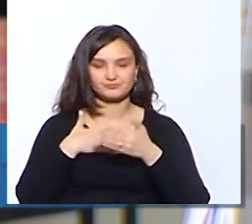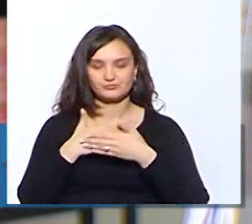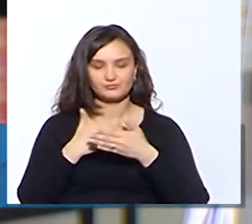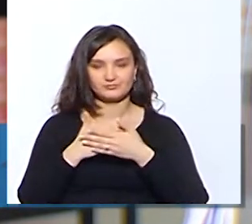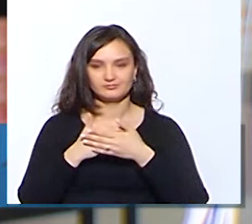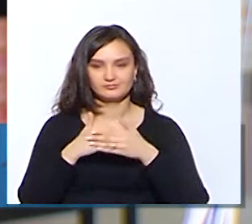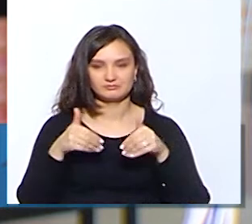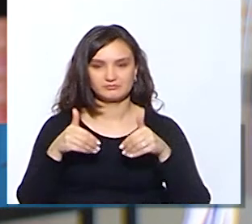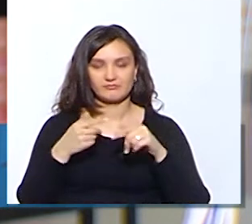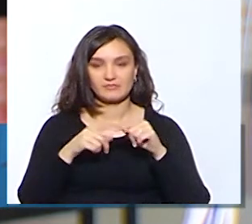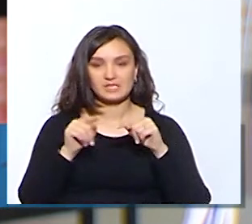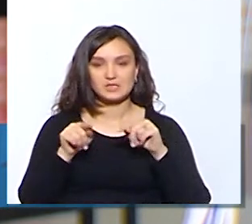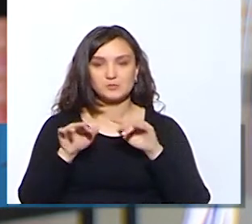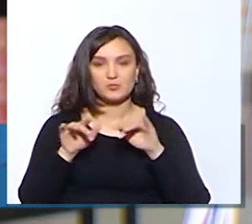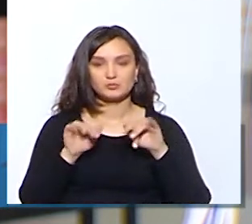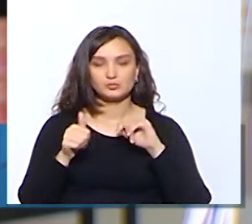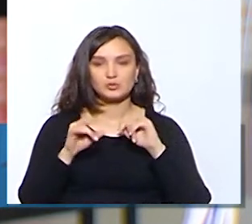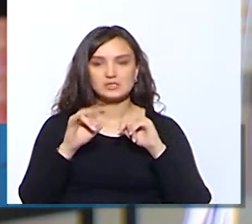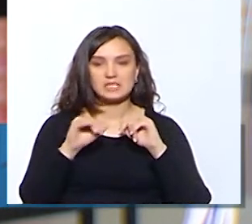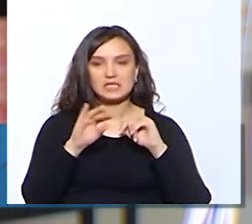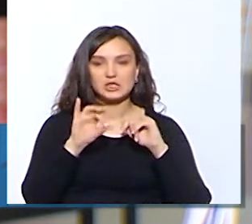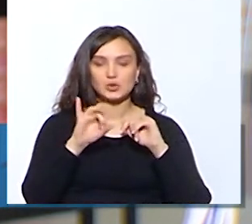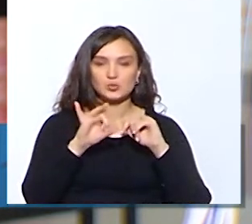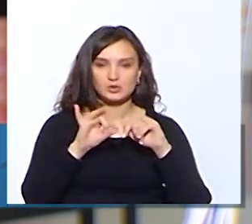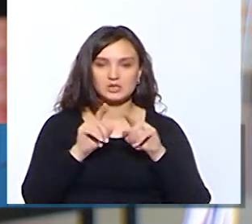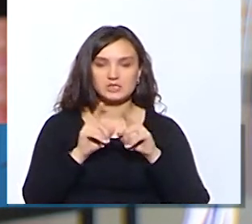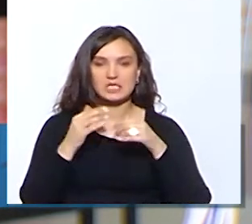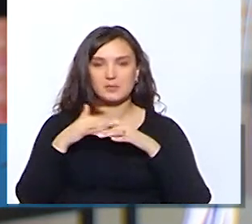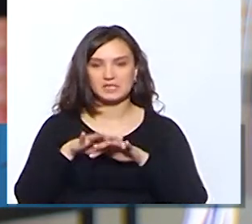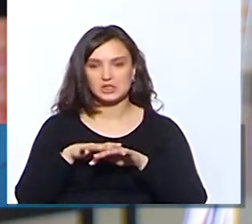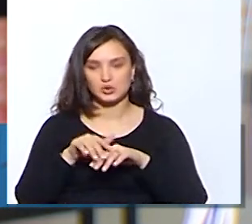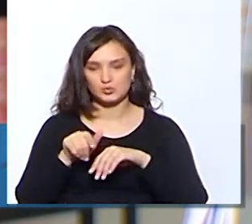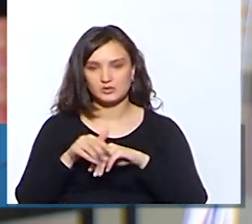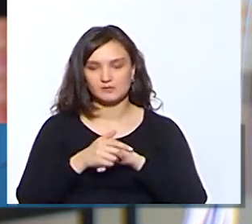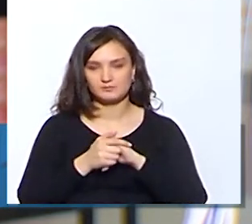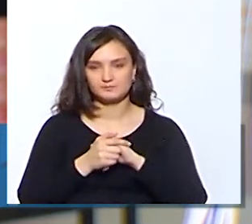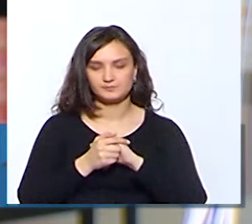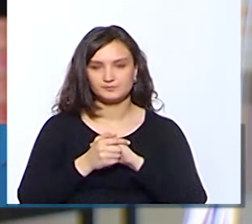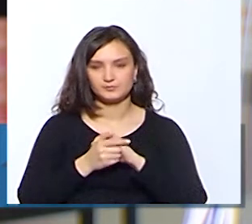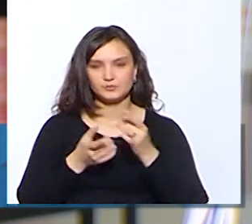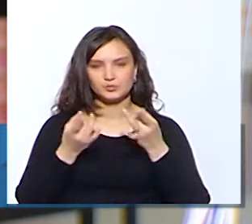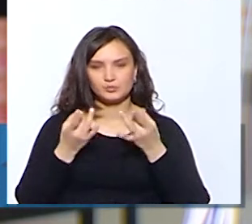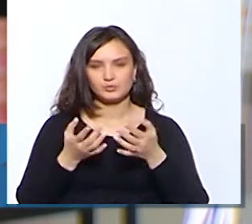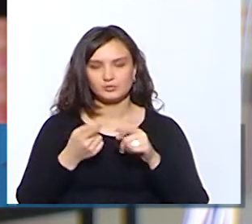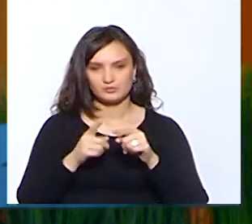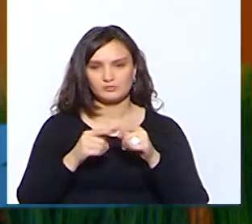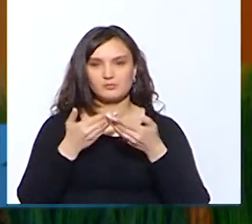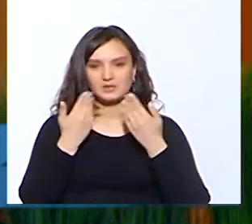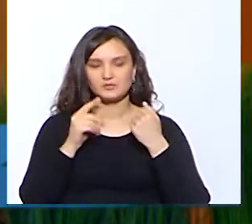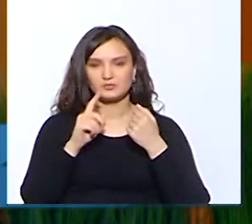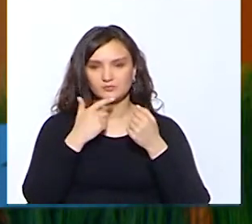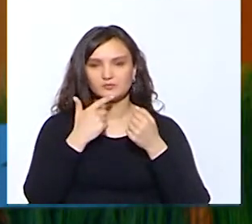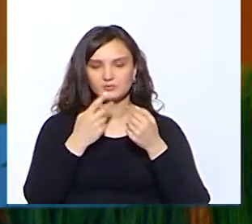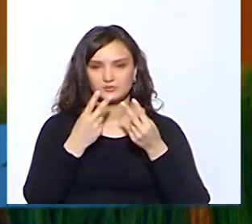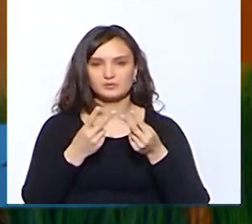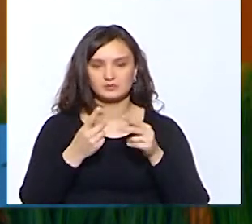ის მოქმედებს როგორც ნატიურ იმუნურ სისტემაზე, ასევე ადაპტაციურზე. უბრალოდ